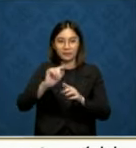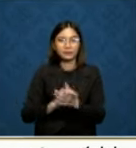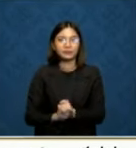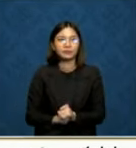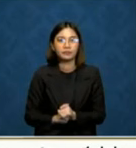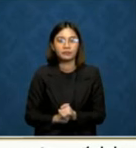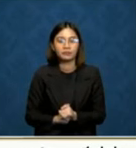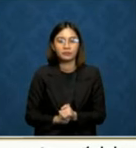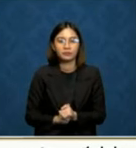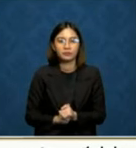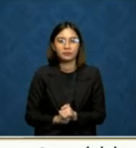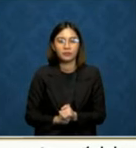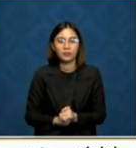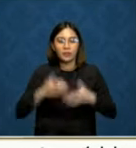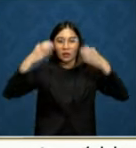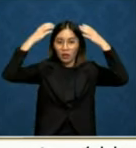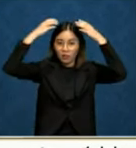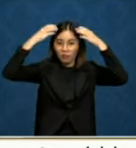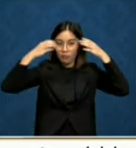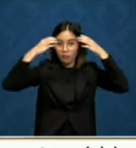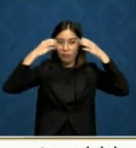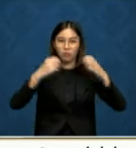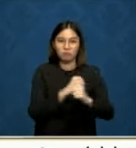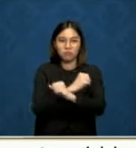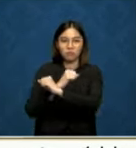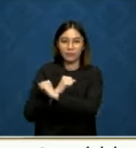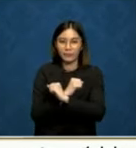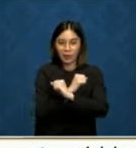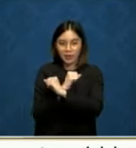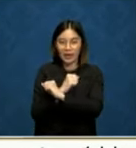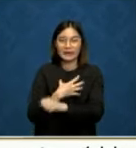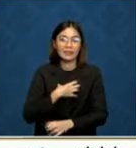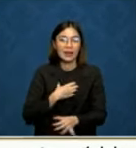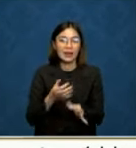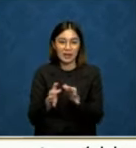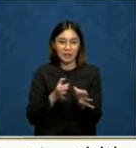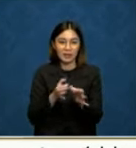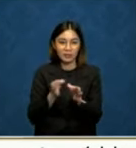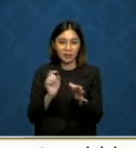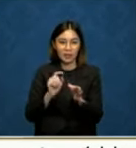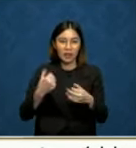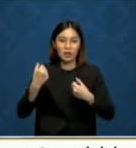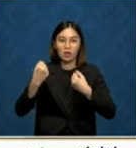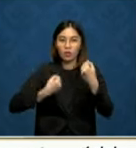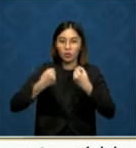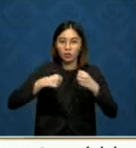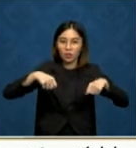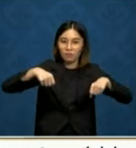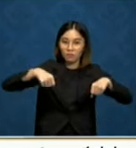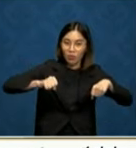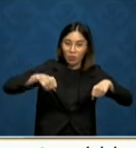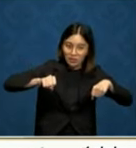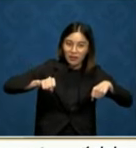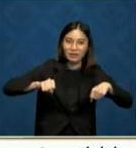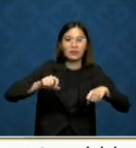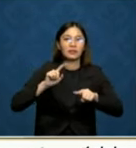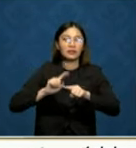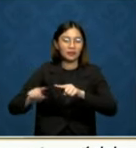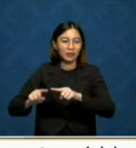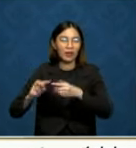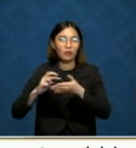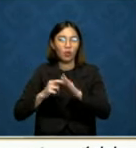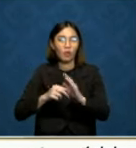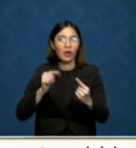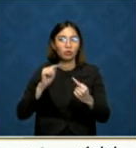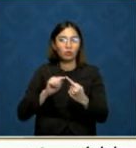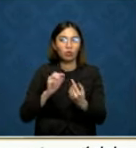ย ก็คือเรื่องหมวกกนน็กซึ่งอยากเรีนว่าถยนต์ รถมอใส ซึ่งถือเป็นอา